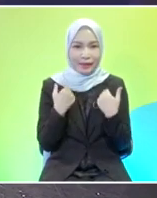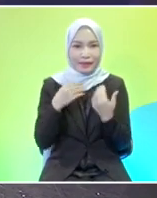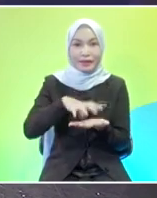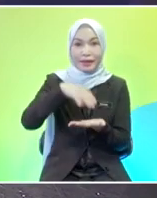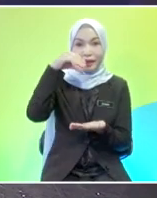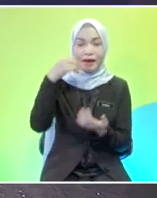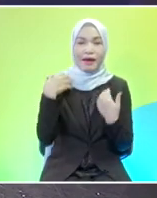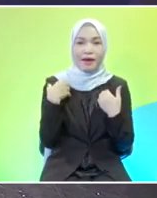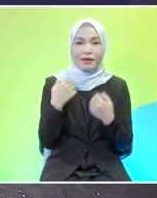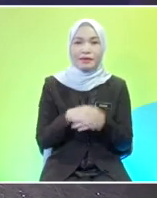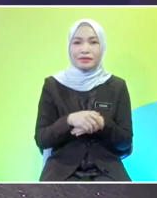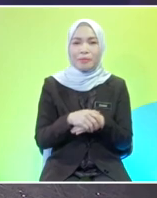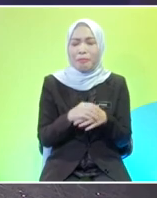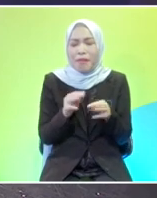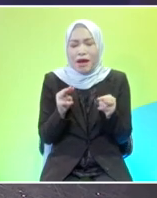macam-macam